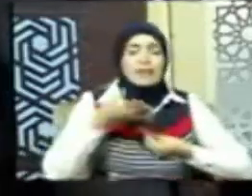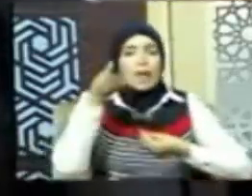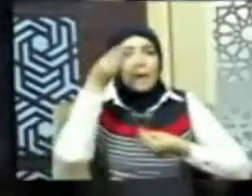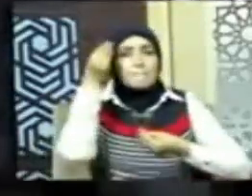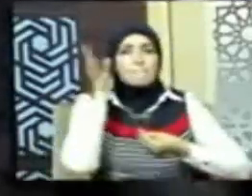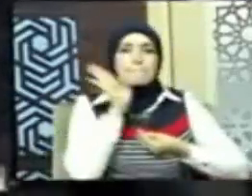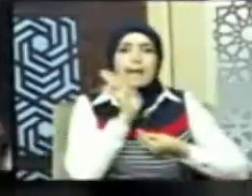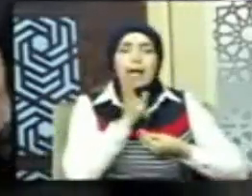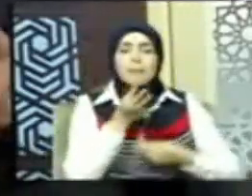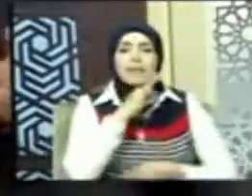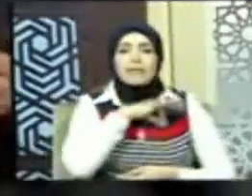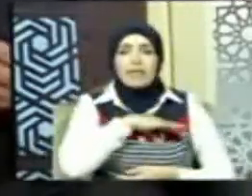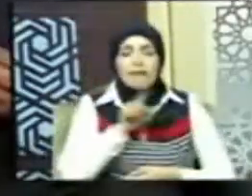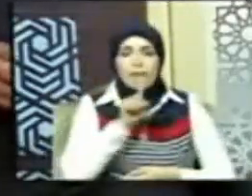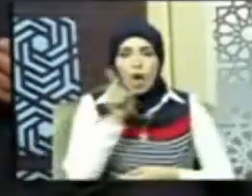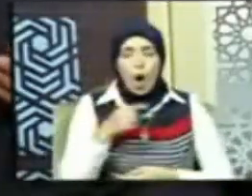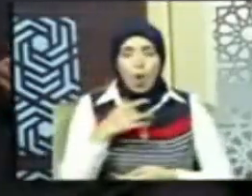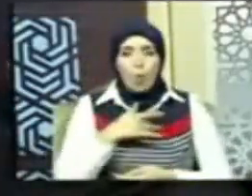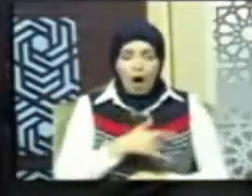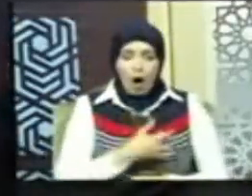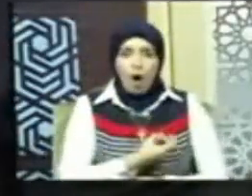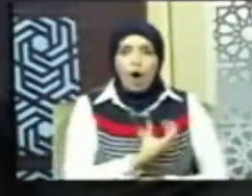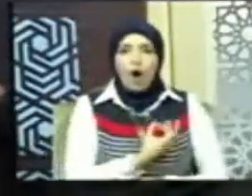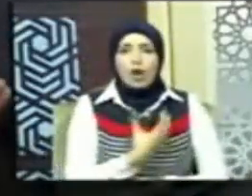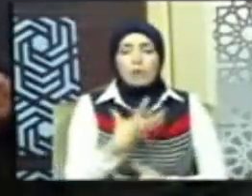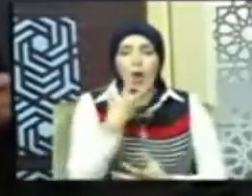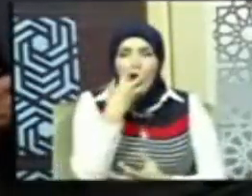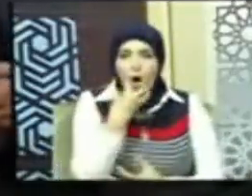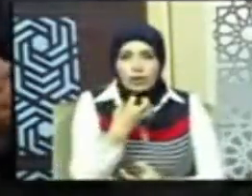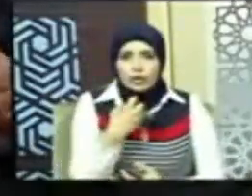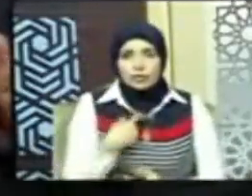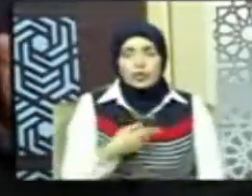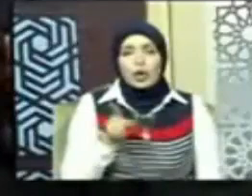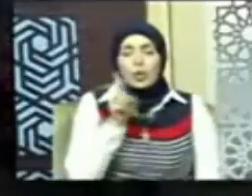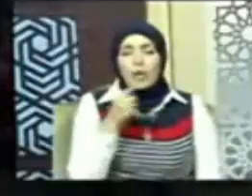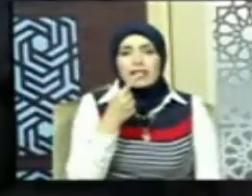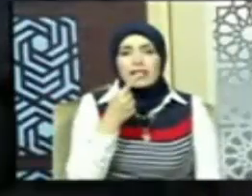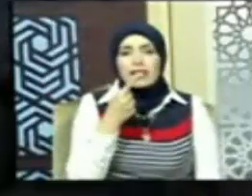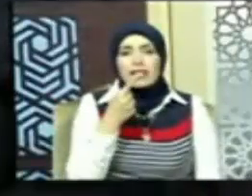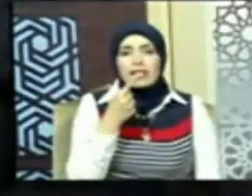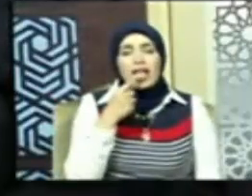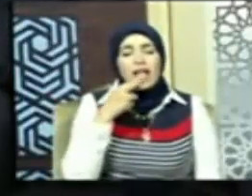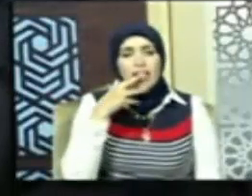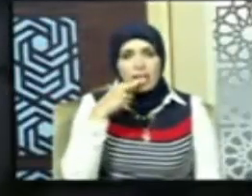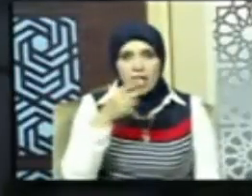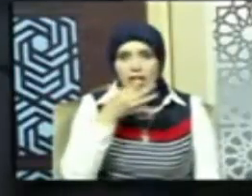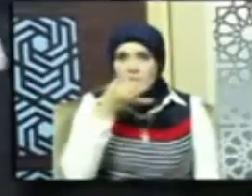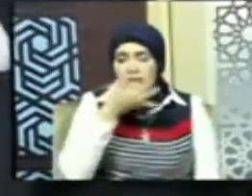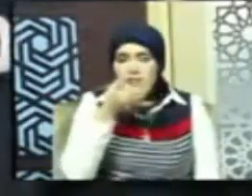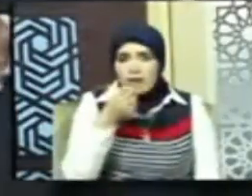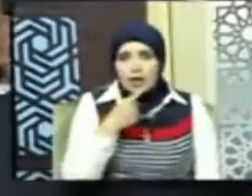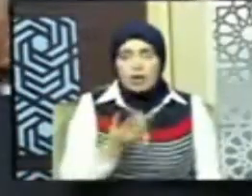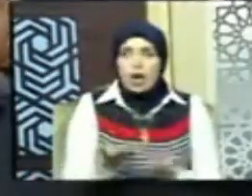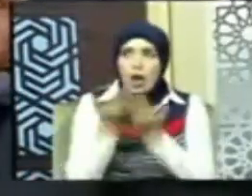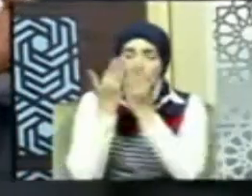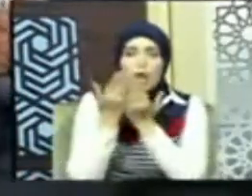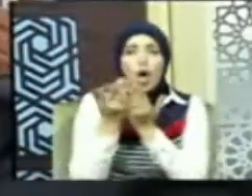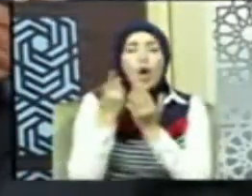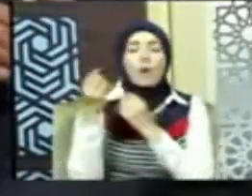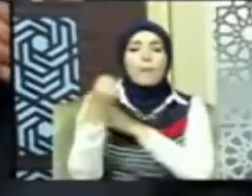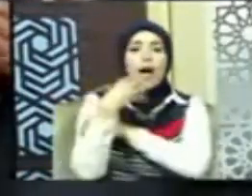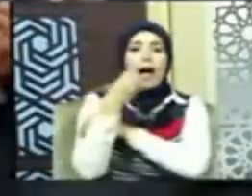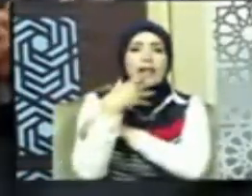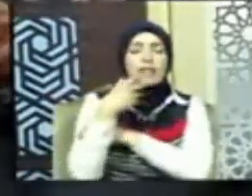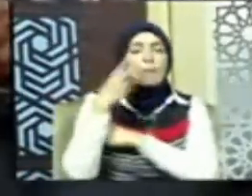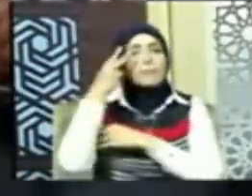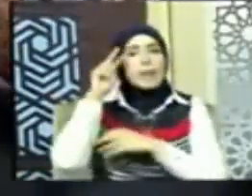نافع وقلب خاشع ولسان ذاكر. اللهم علمنا ما جهلنا،